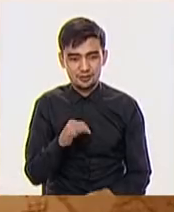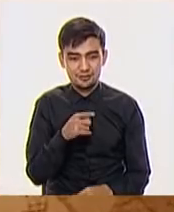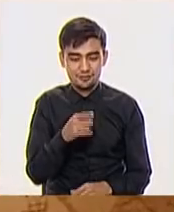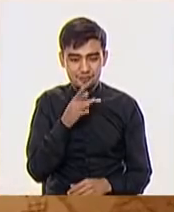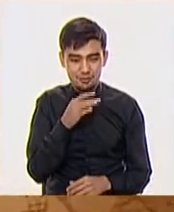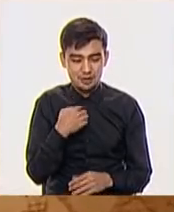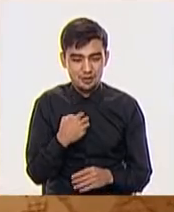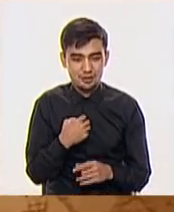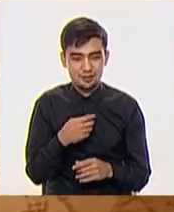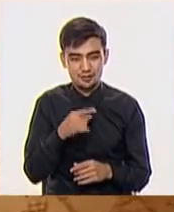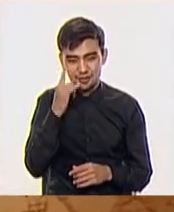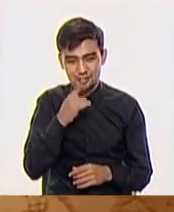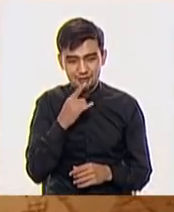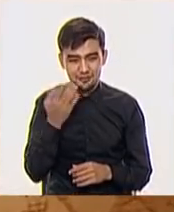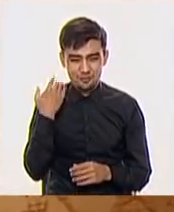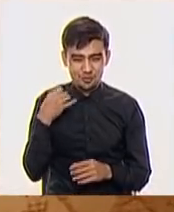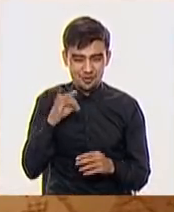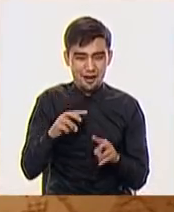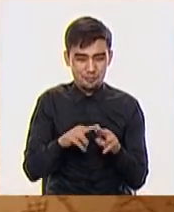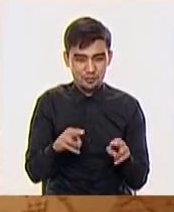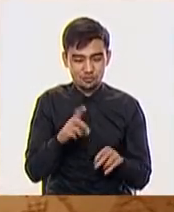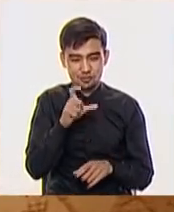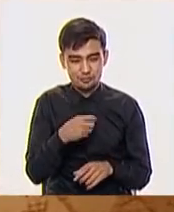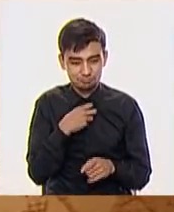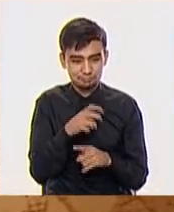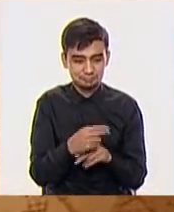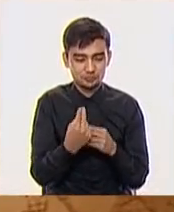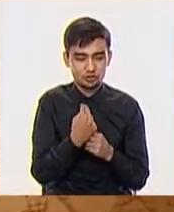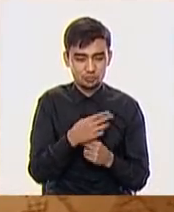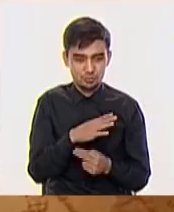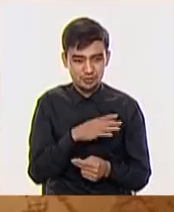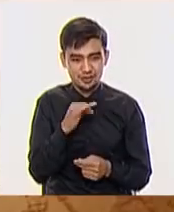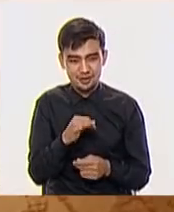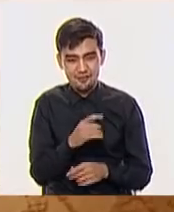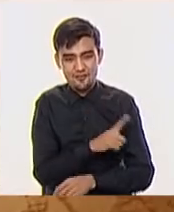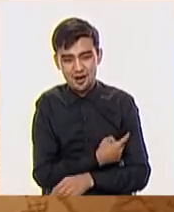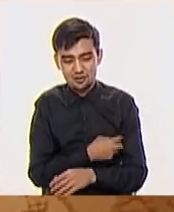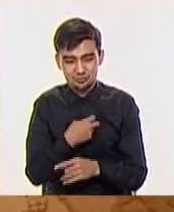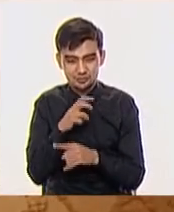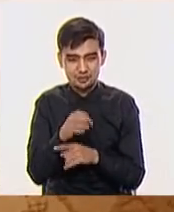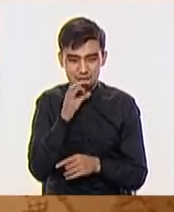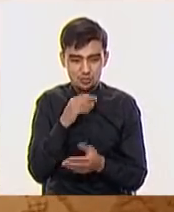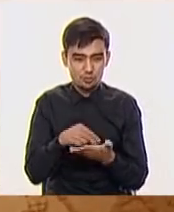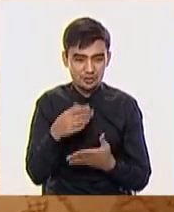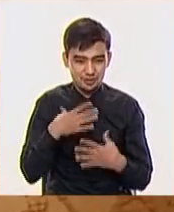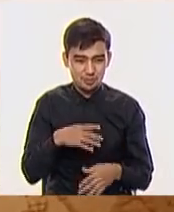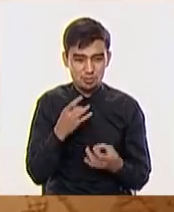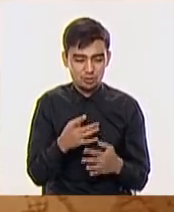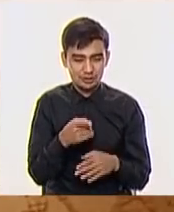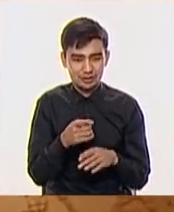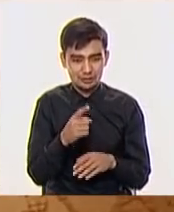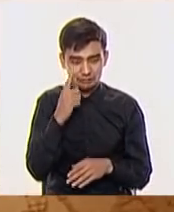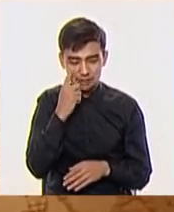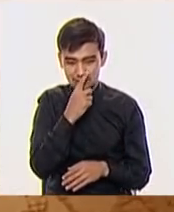енді қазақи емге арқа сүйегенім рас. Ешқандай дәреге кеткен жоқ. Ана кәдімгі көз сияқты